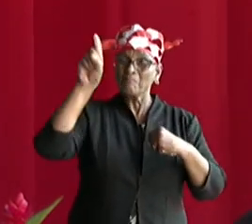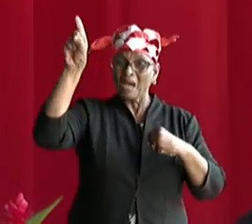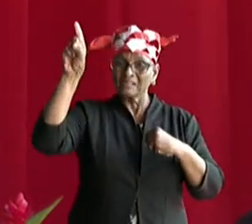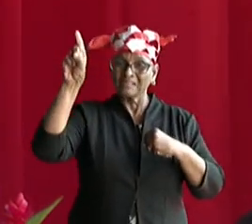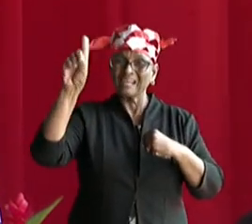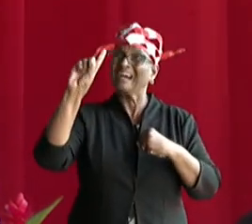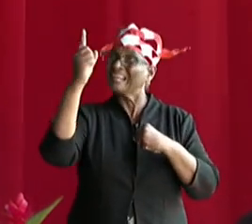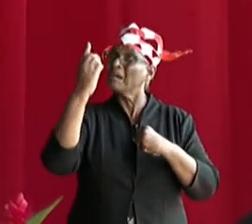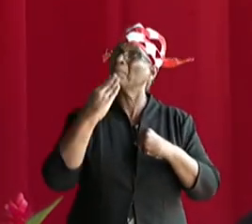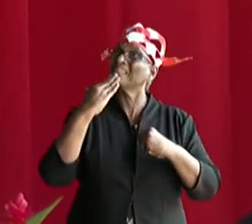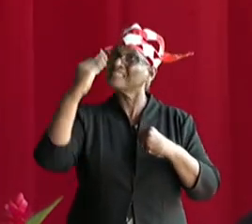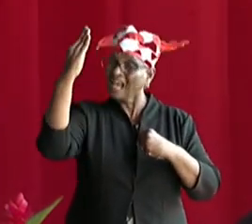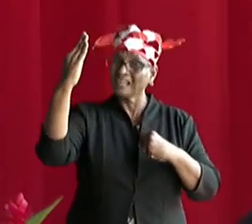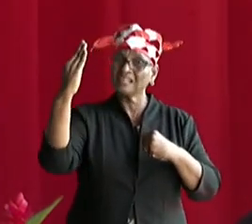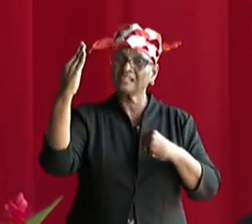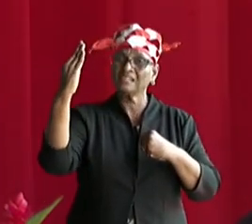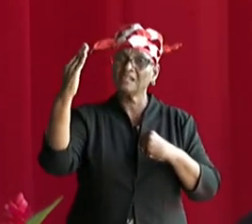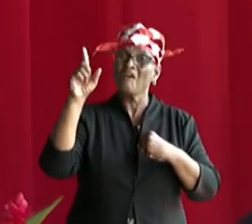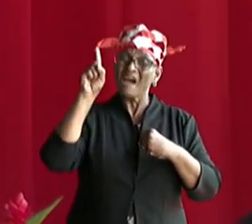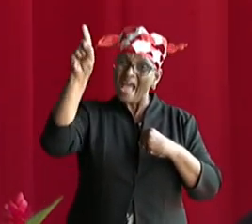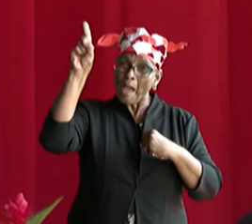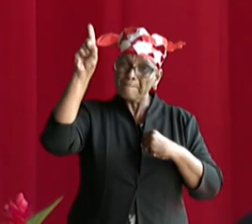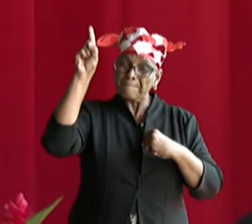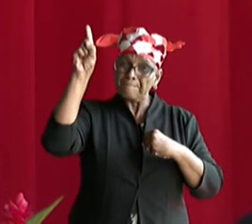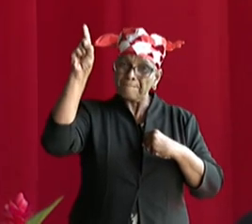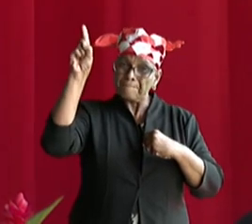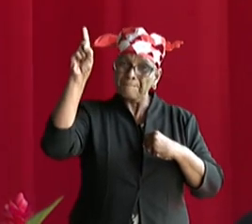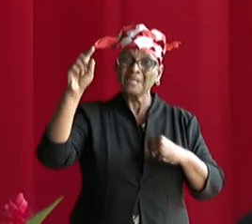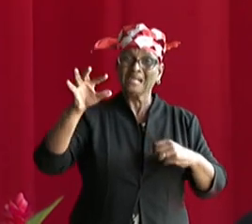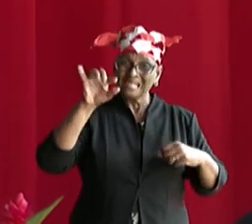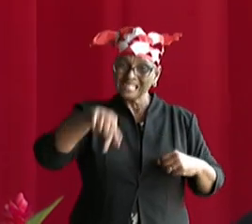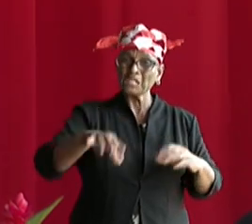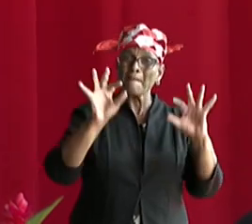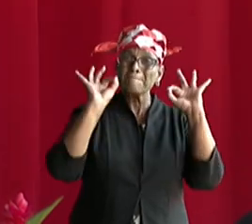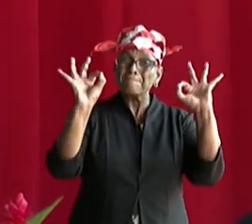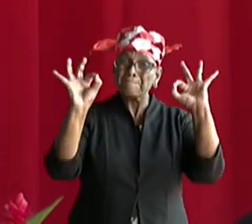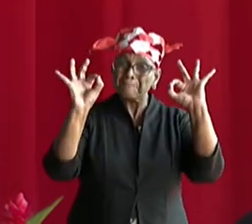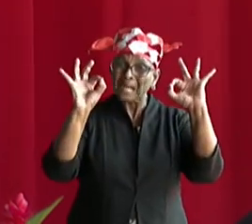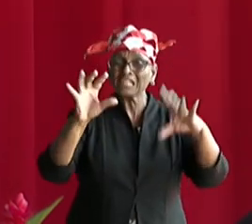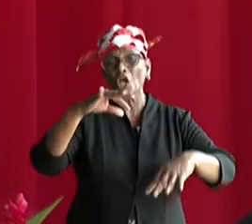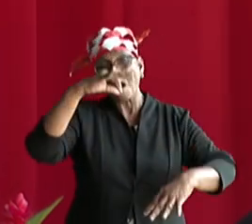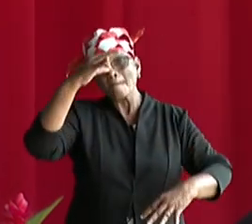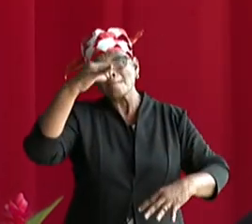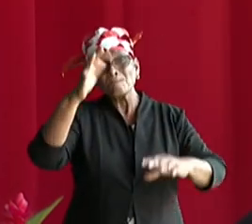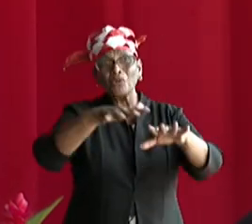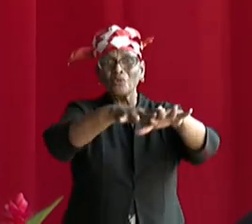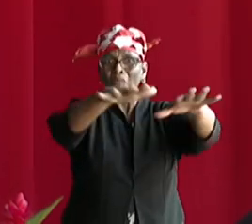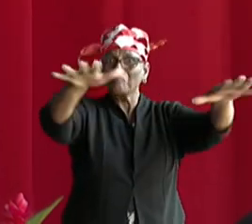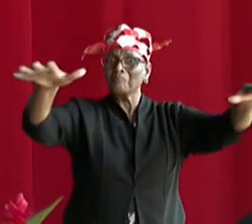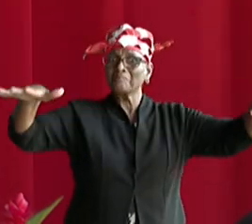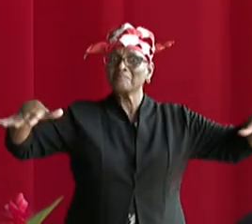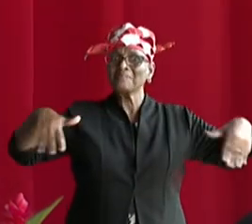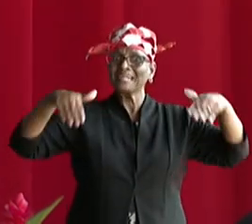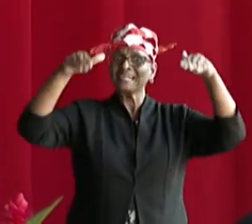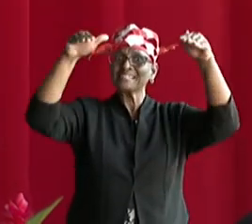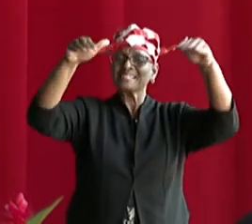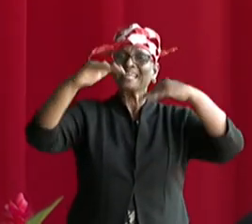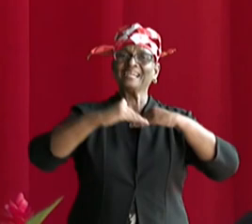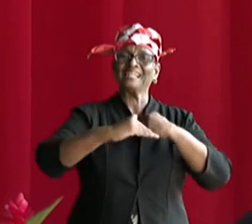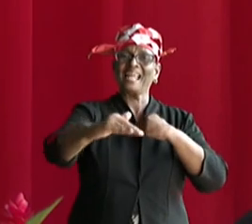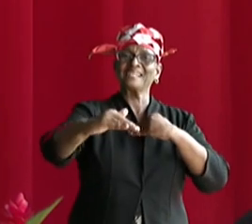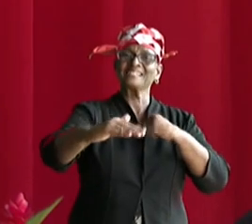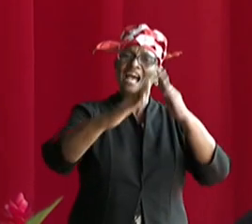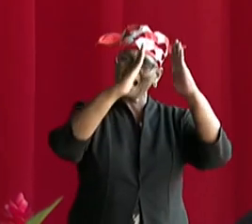dankzeggen, meneer de voorzitter, dat wij van hem dit prachtig, bloemrijk en supergezegend land als ons